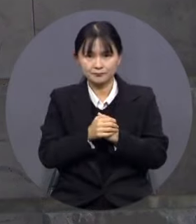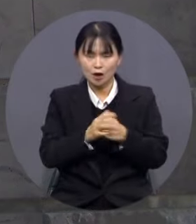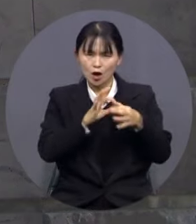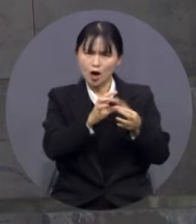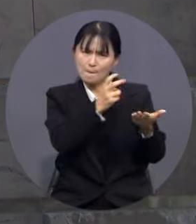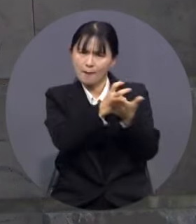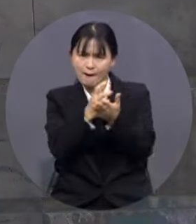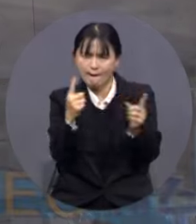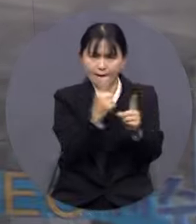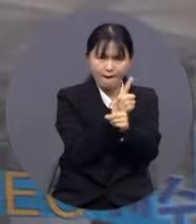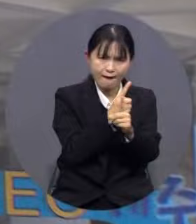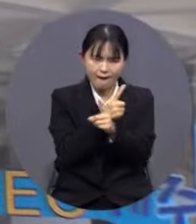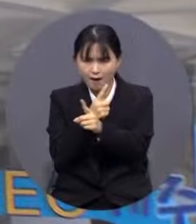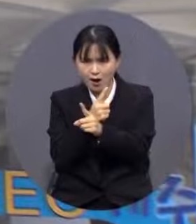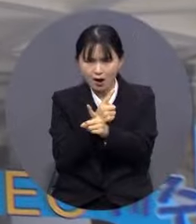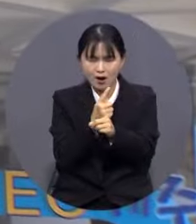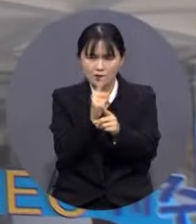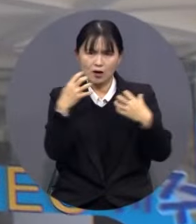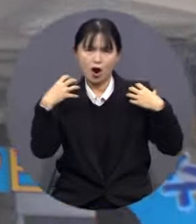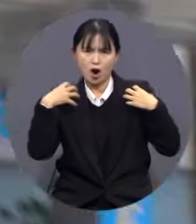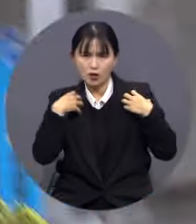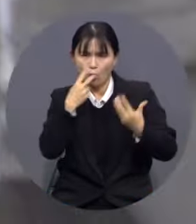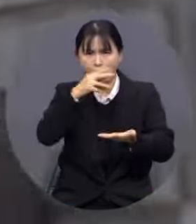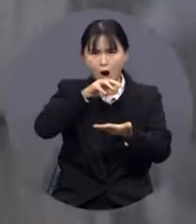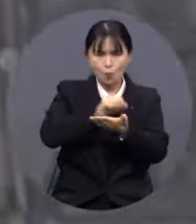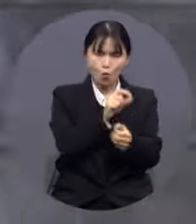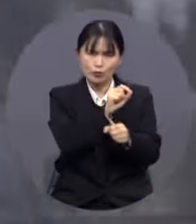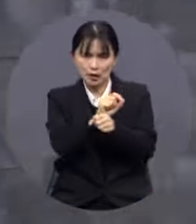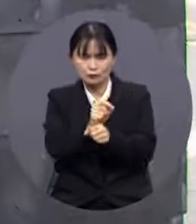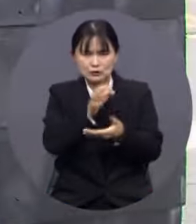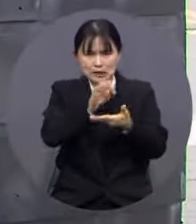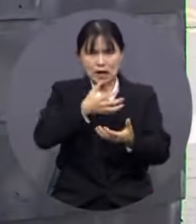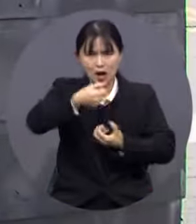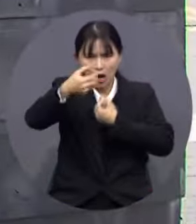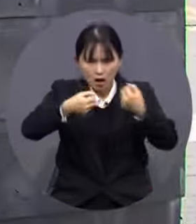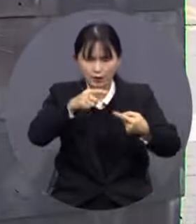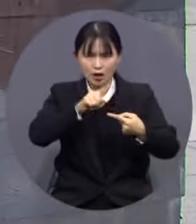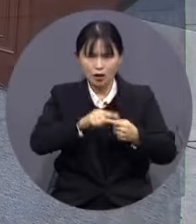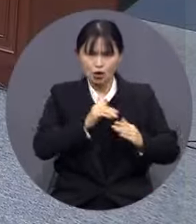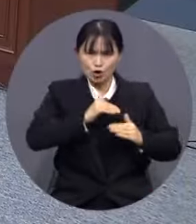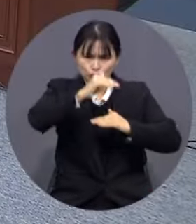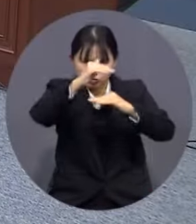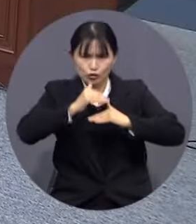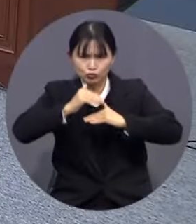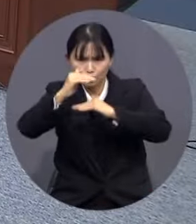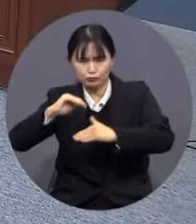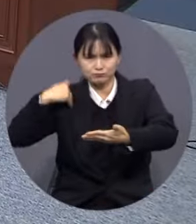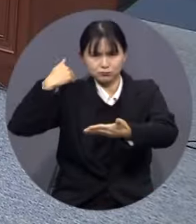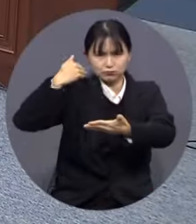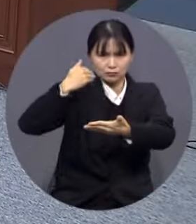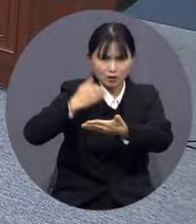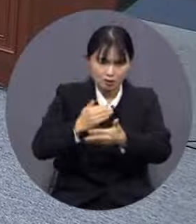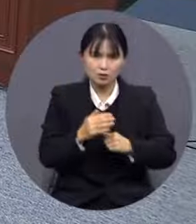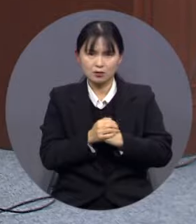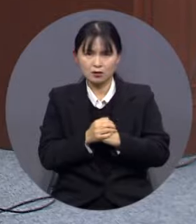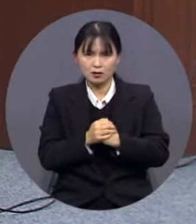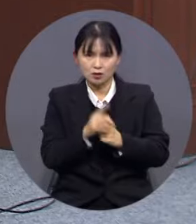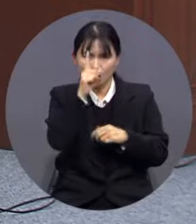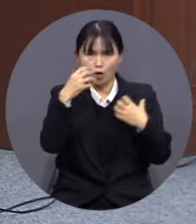관련 법률 개정과 청사 확보, 사무와 재산 배분 등 준비 과정이 만만치 않은 데다